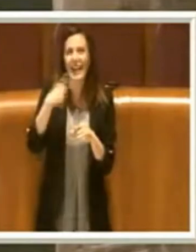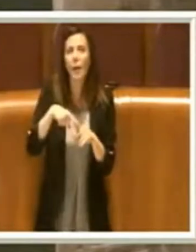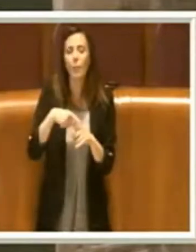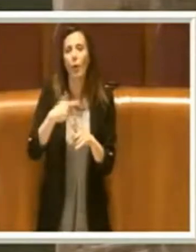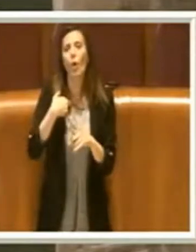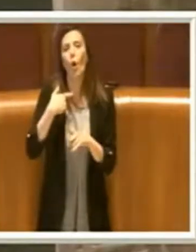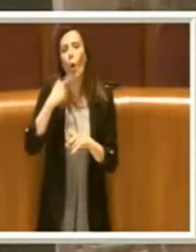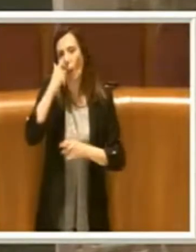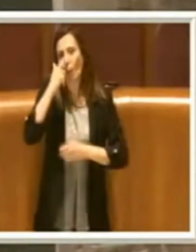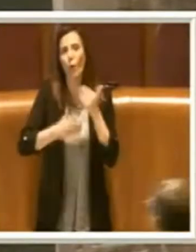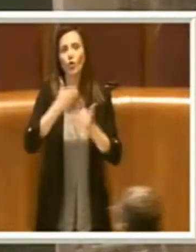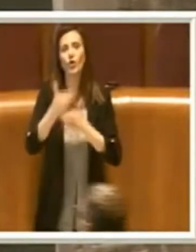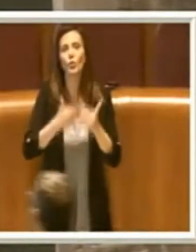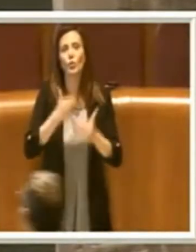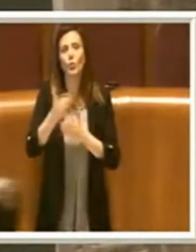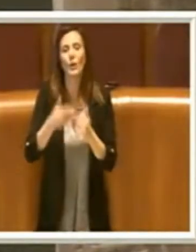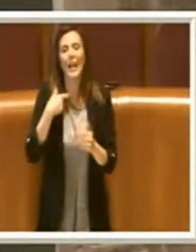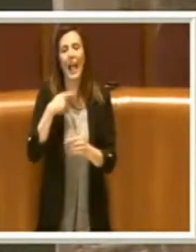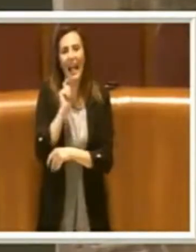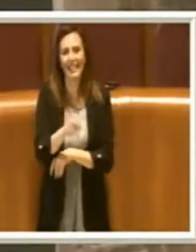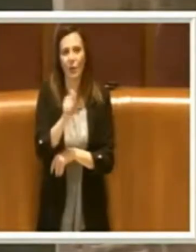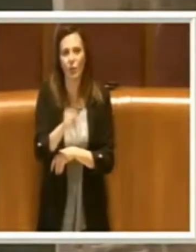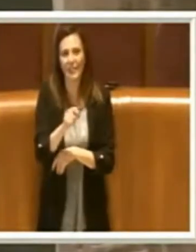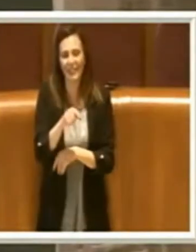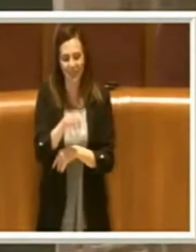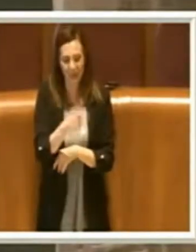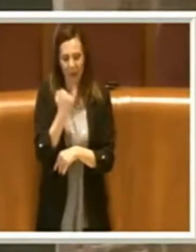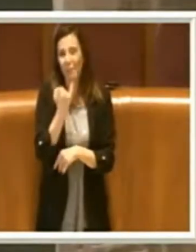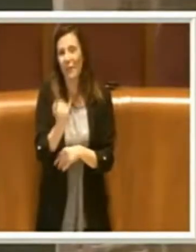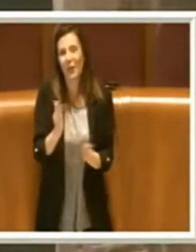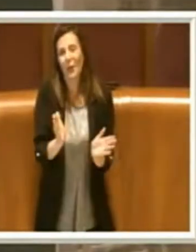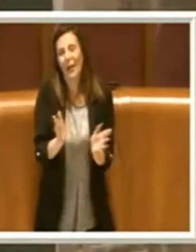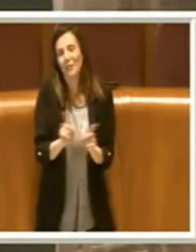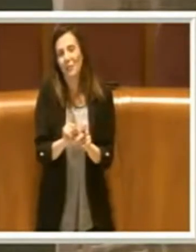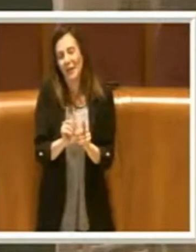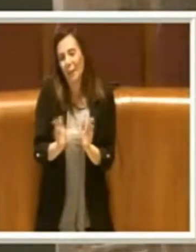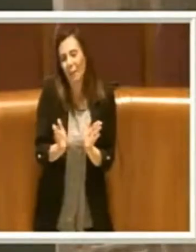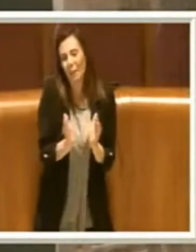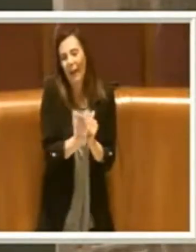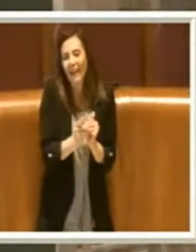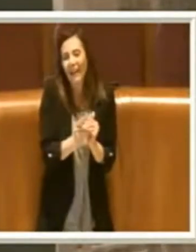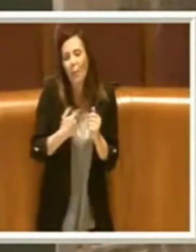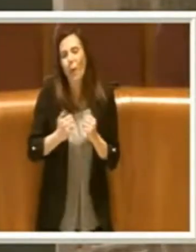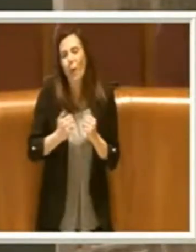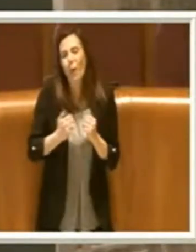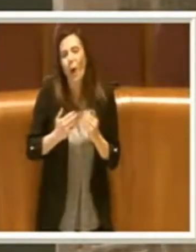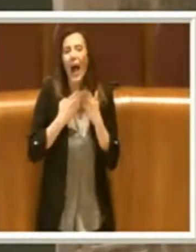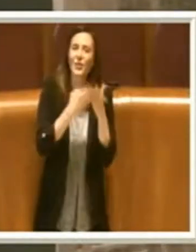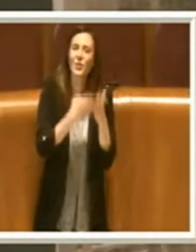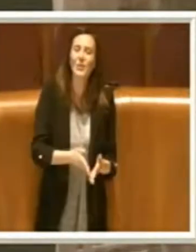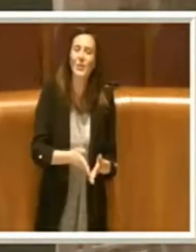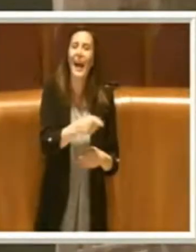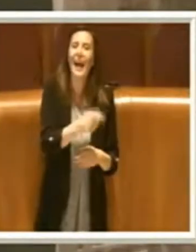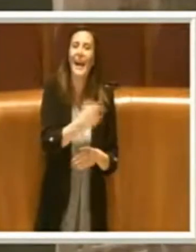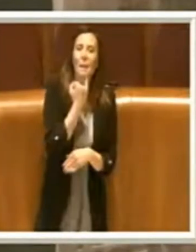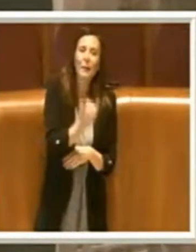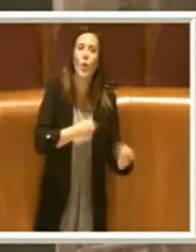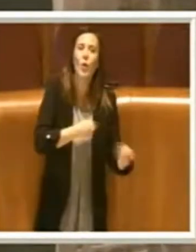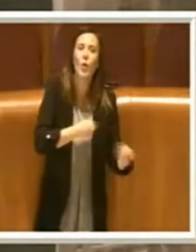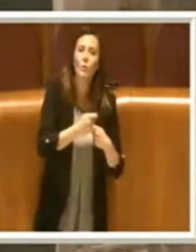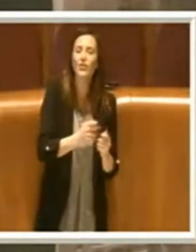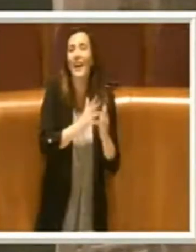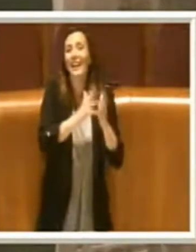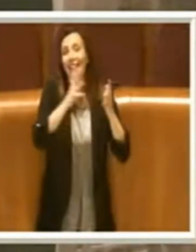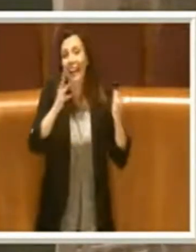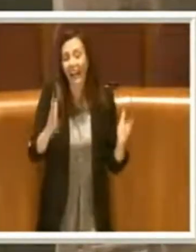relative questo è soltanto una piccola parte dell'aiuto che si può dare ai piccoli commercianti ai grandi commercianti e medi commercianti e